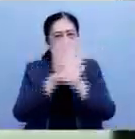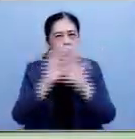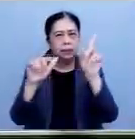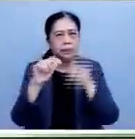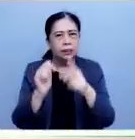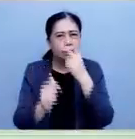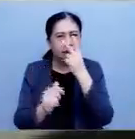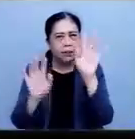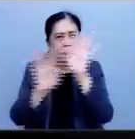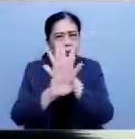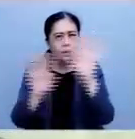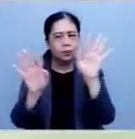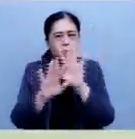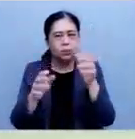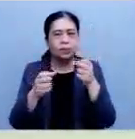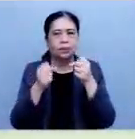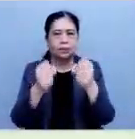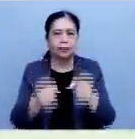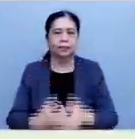visibility ang kalsada.